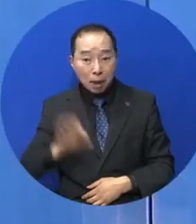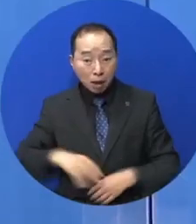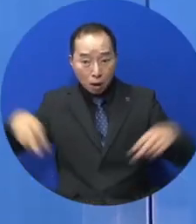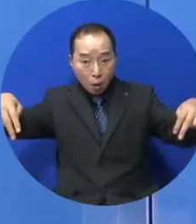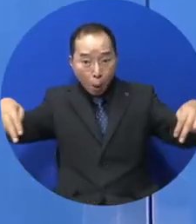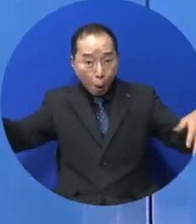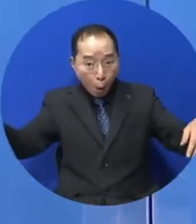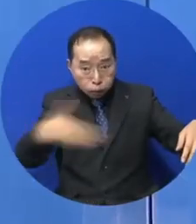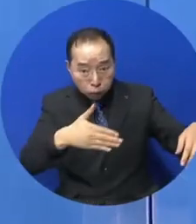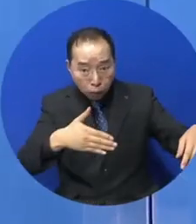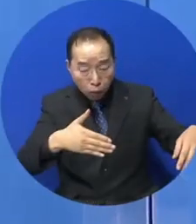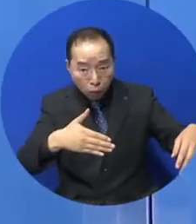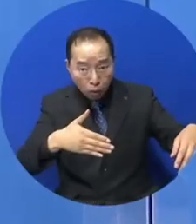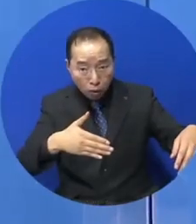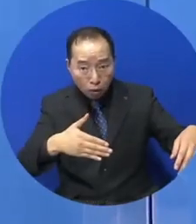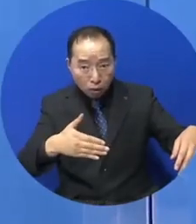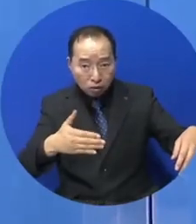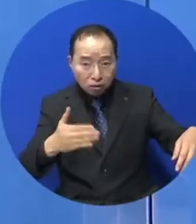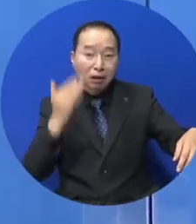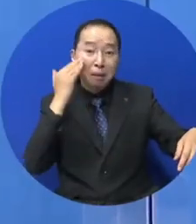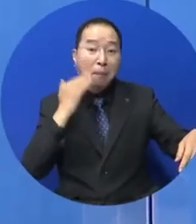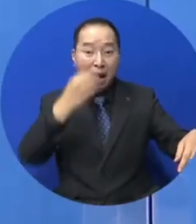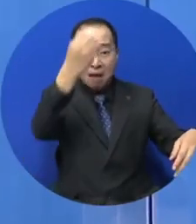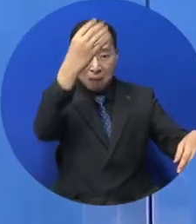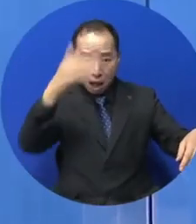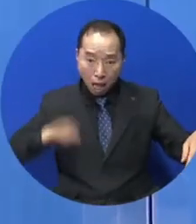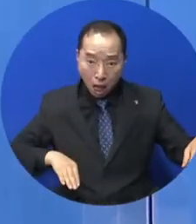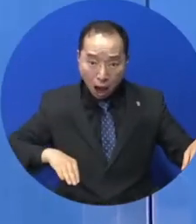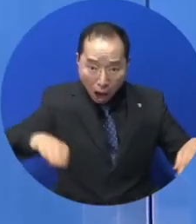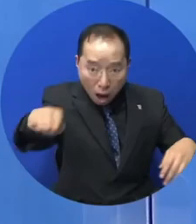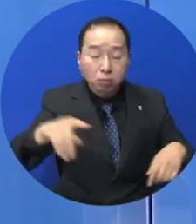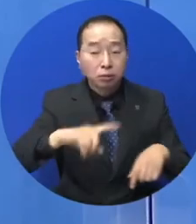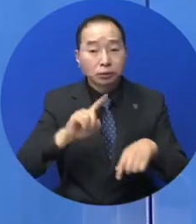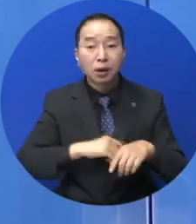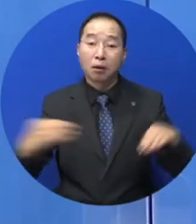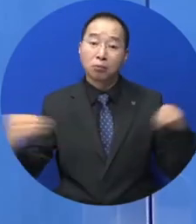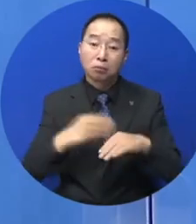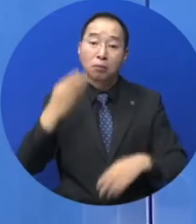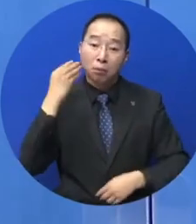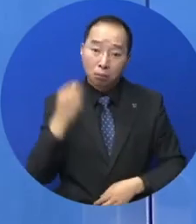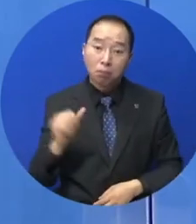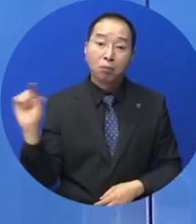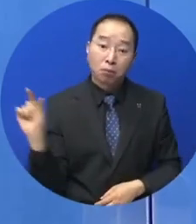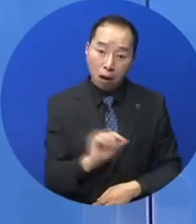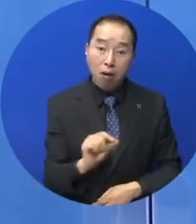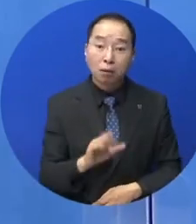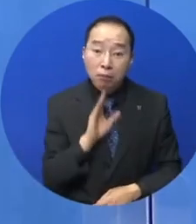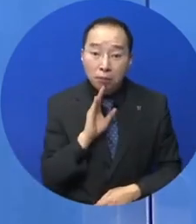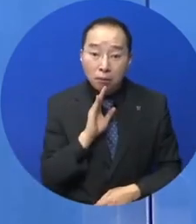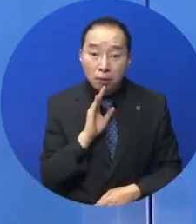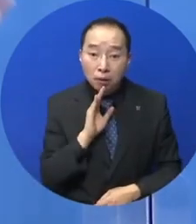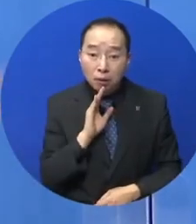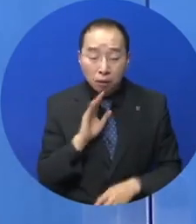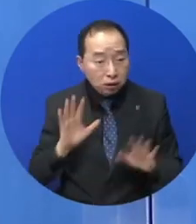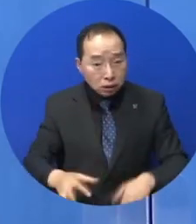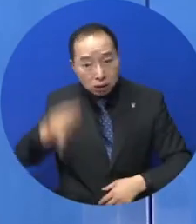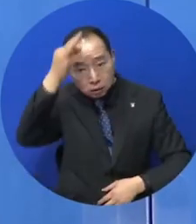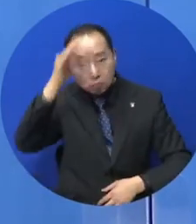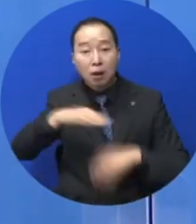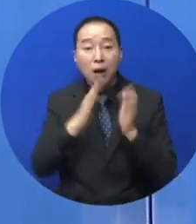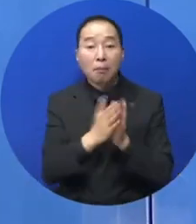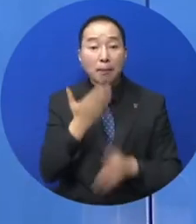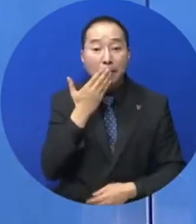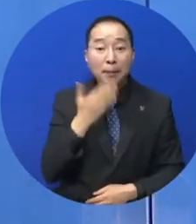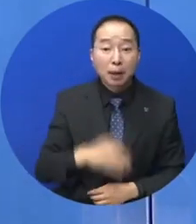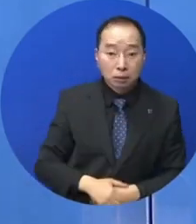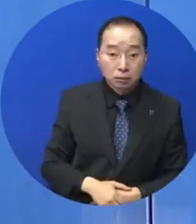달리게 해주면 조금이나마 신호 교통의 흐름을 더 빠르게 해줄 수 있지요. 이런 것들이 다 현대 기술로 가능하거든요.